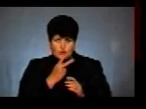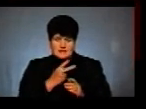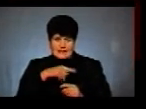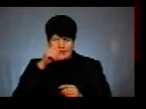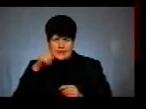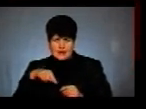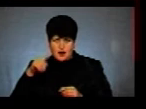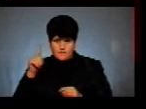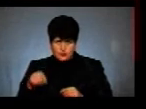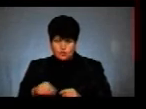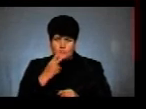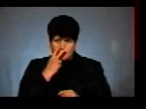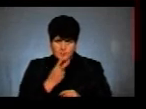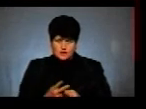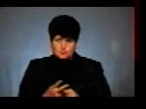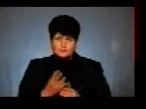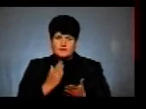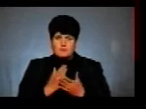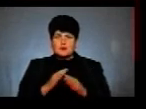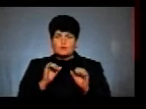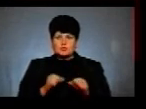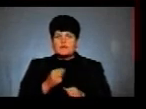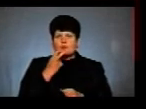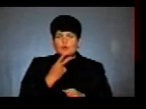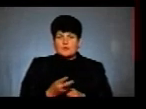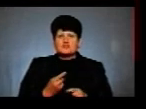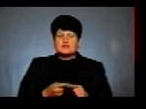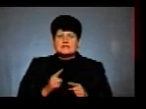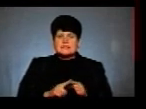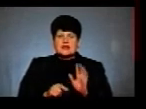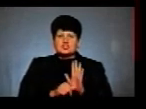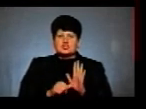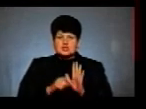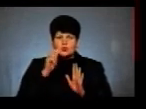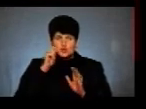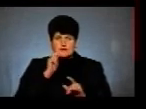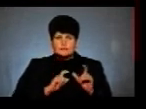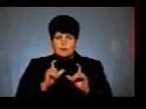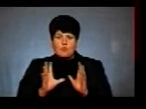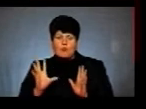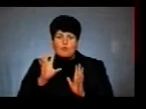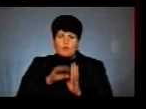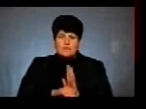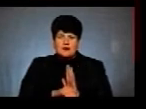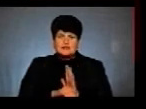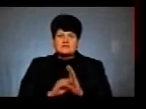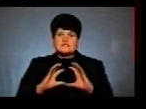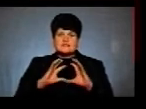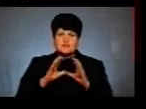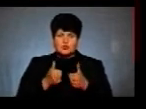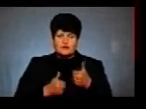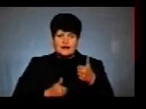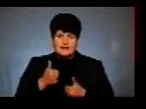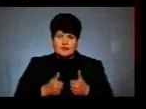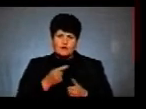графіку, ми бачимо, маємо можливість побачити це. 6 українських вишів потрапили до світового рейтингу, але,